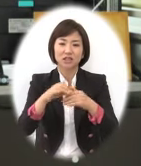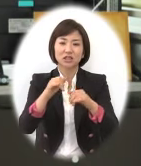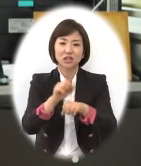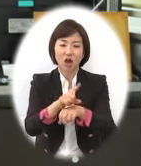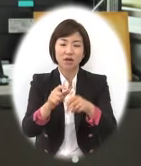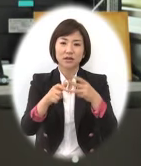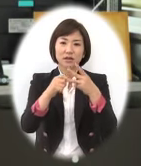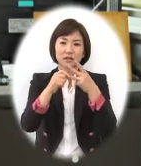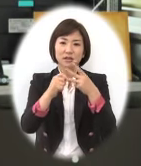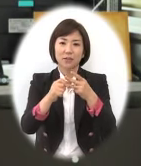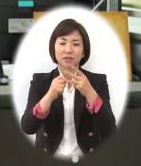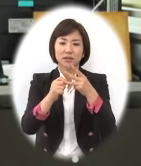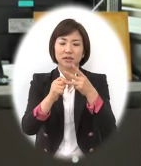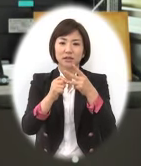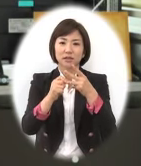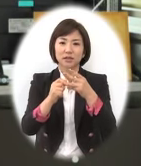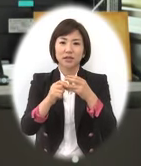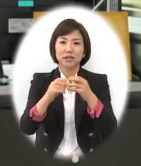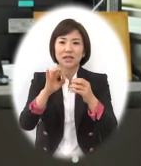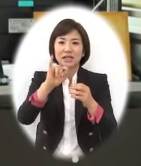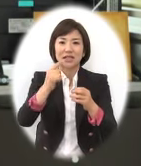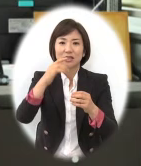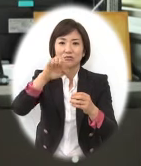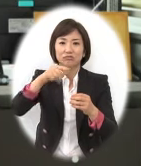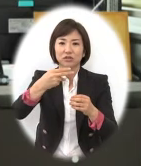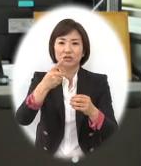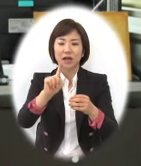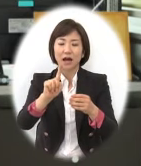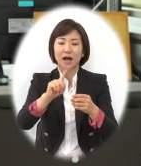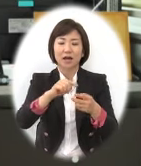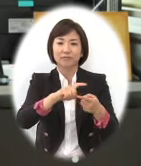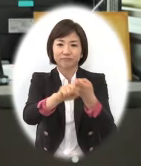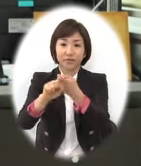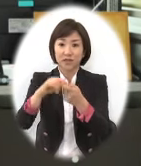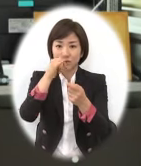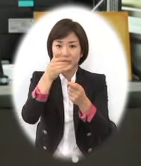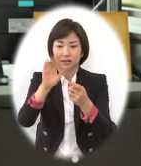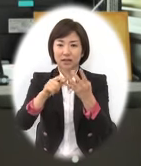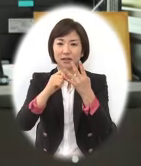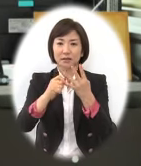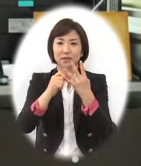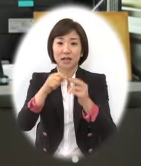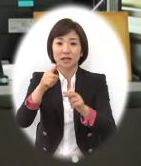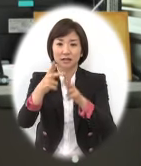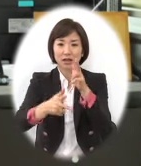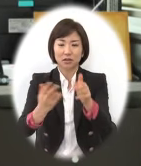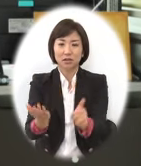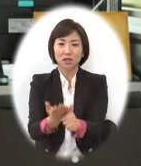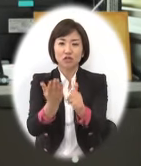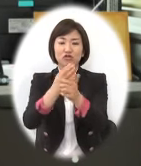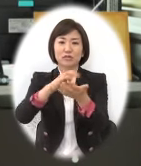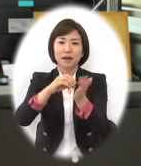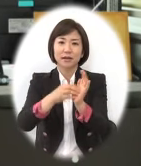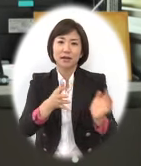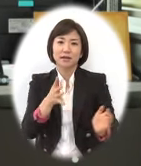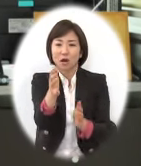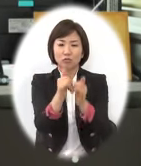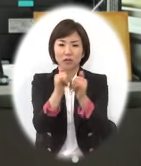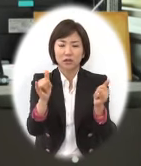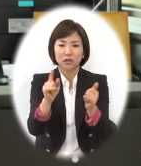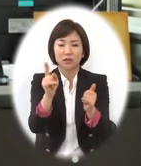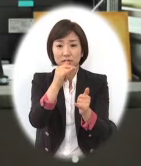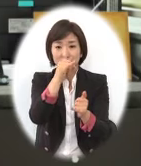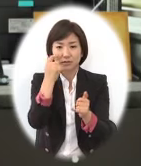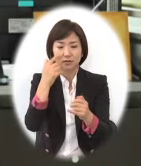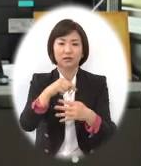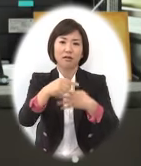문화성, 그리고 세 번째는 인프라가 잘 갖춰져 있느냐, 그 다음 네 번째는 그 산업을 키울 만한 전문가들이 얼마나